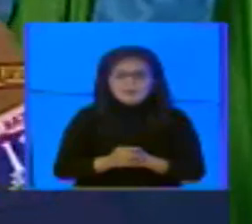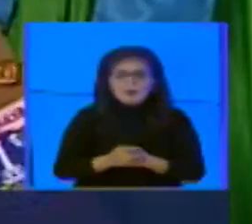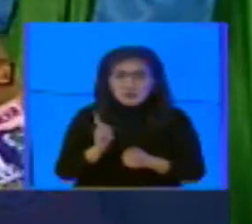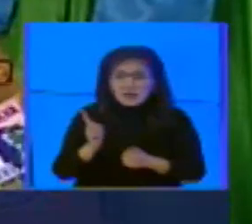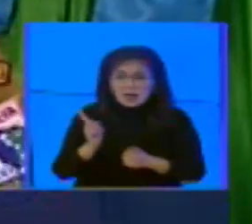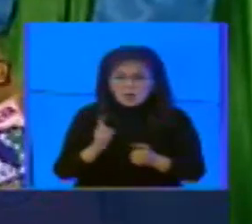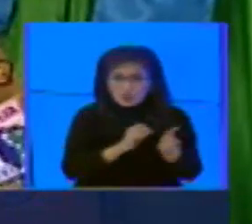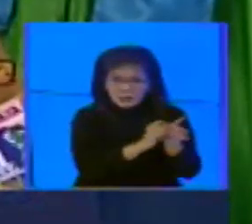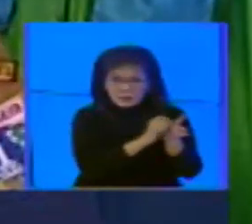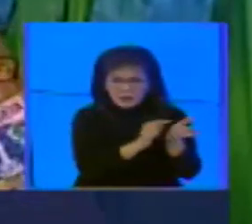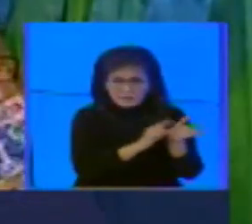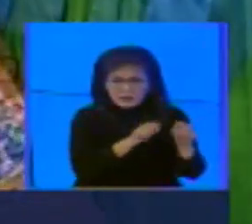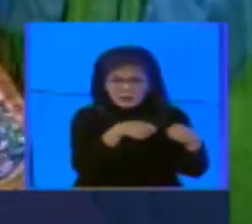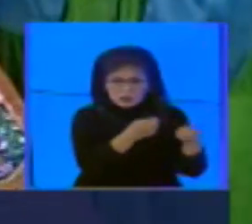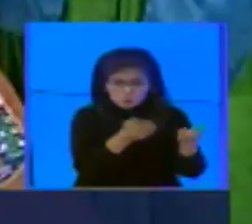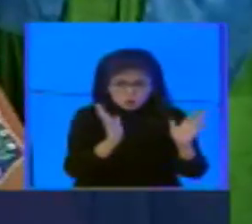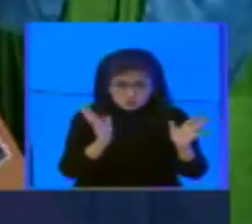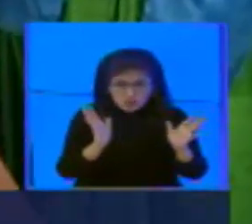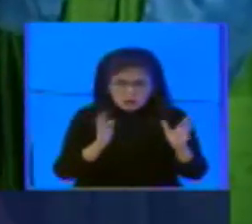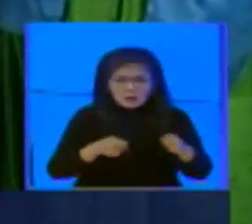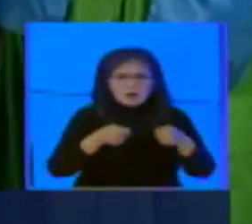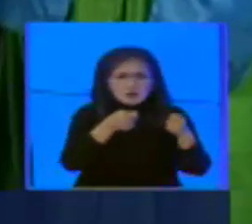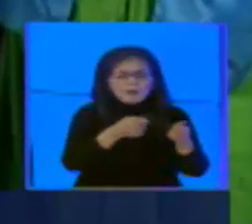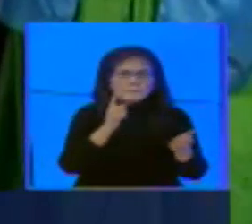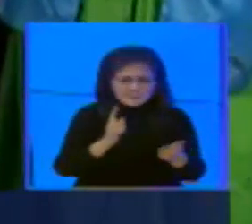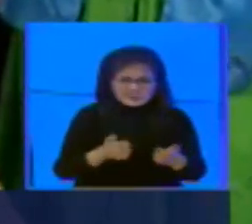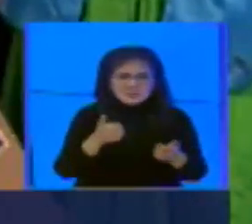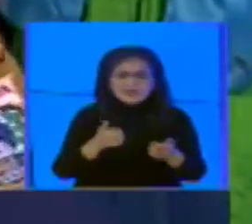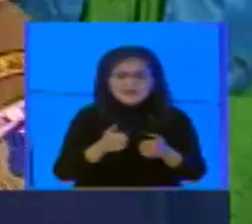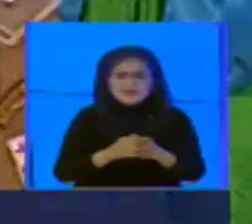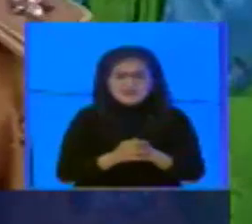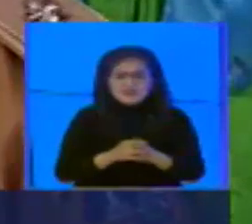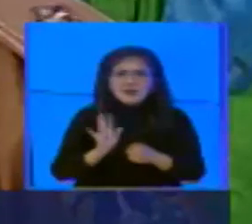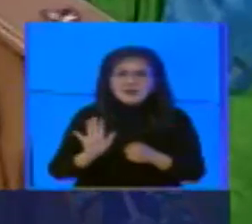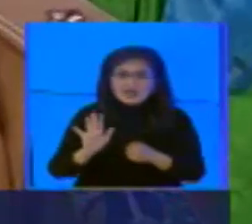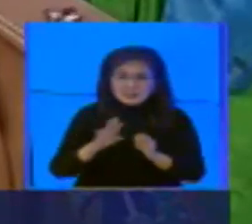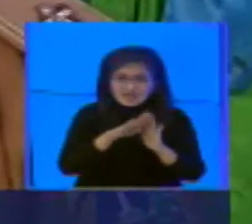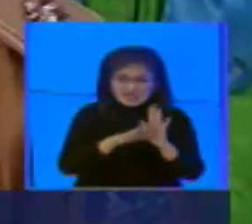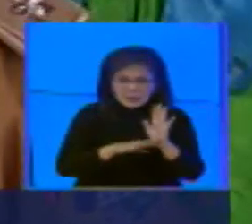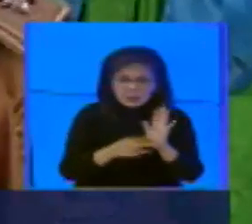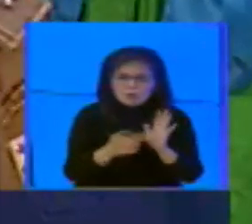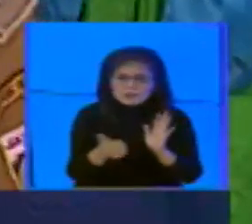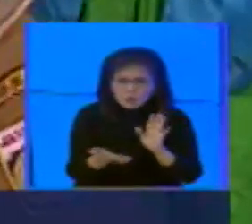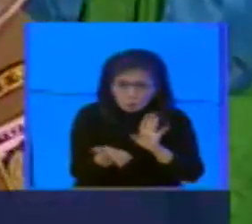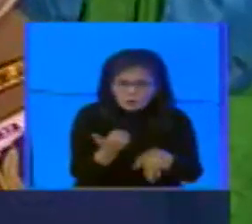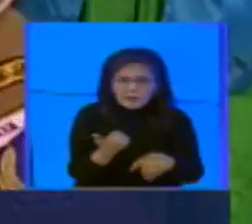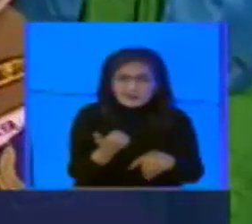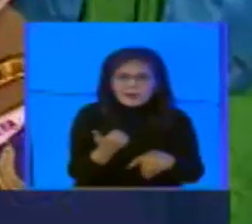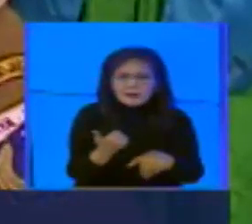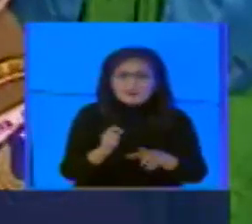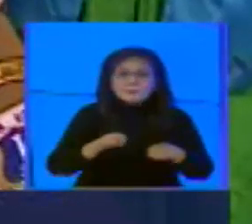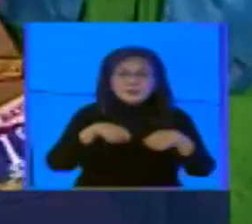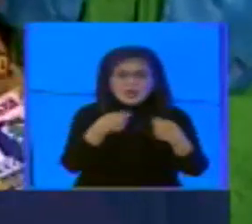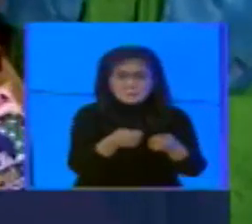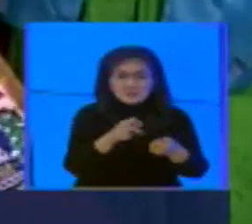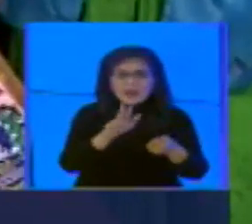kasih. Memang kita didata kembali, didata ulang untuk diusulkan melalui mekanismenya supaya